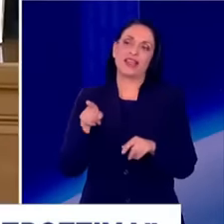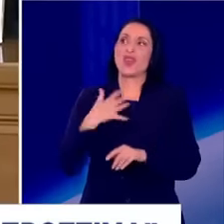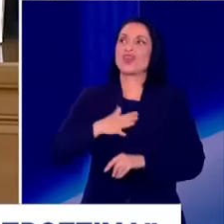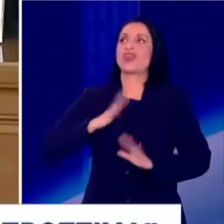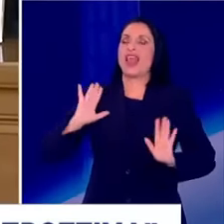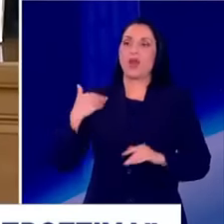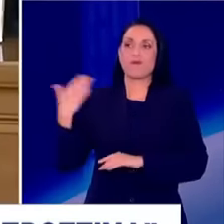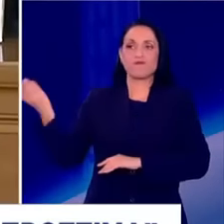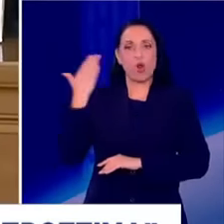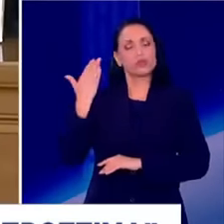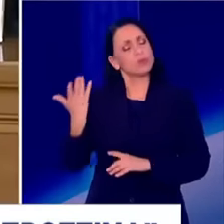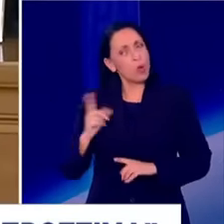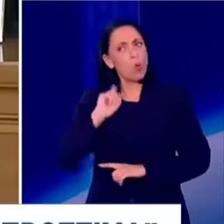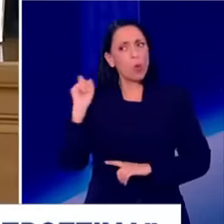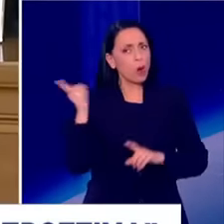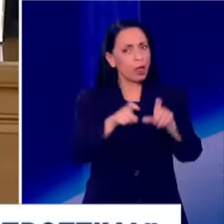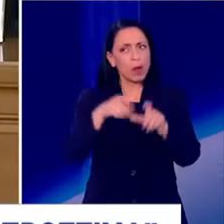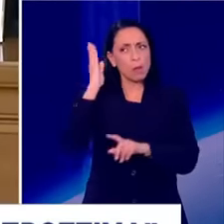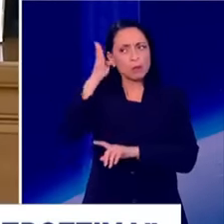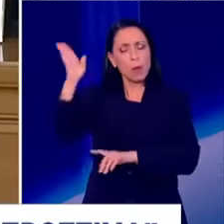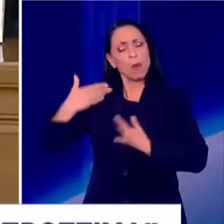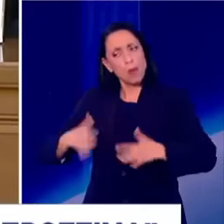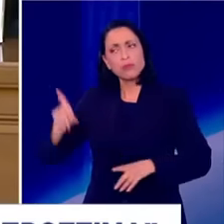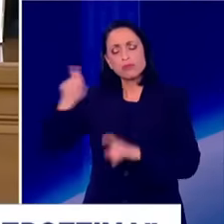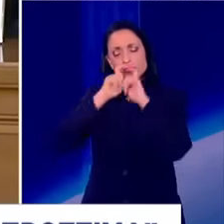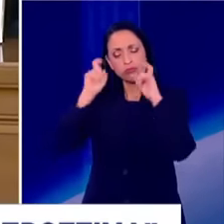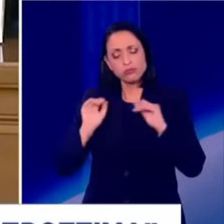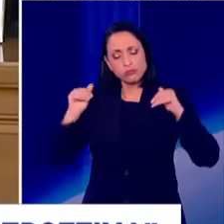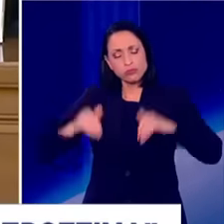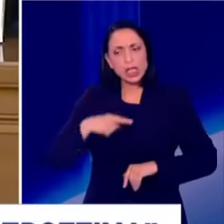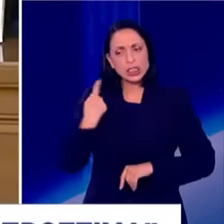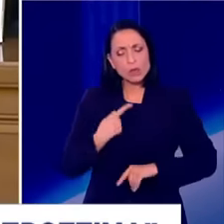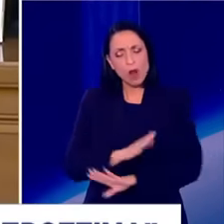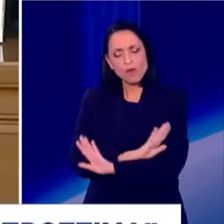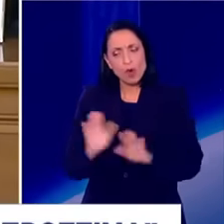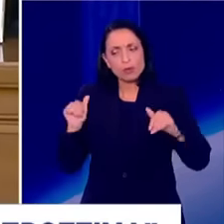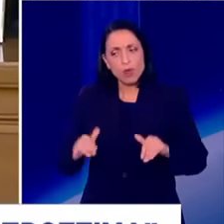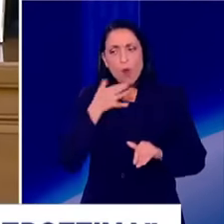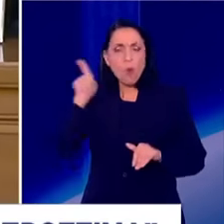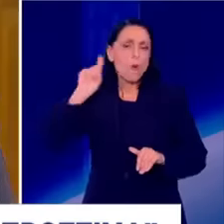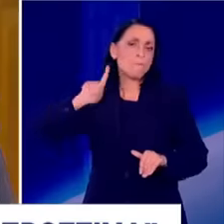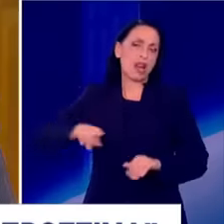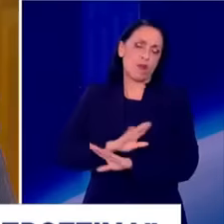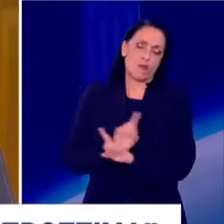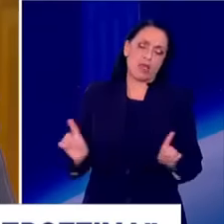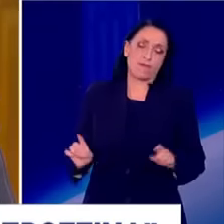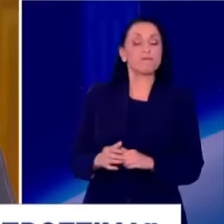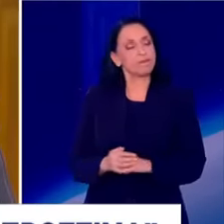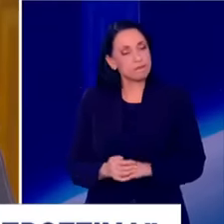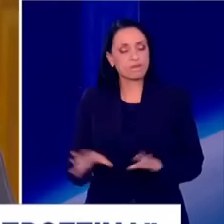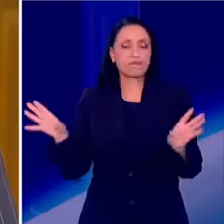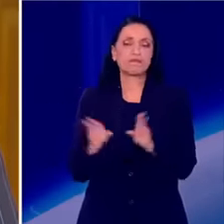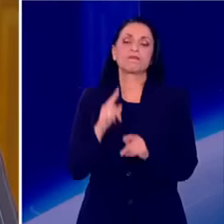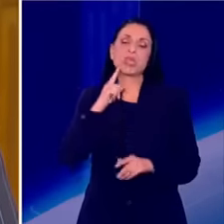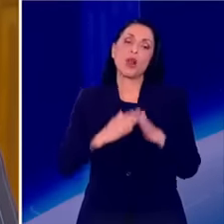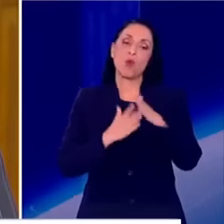θέλει να φάει πρόστιμο. Mm-hmm. Πολλές έχουν φάει όμως και έχουν αναγκαστεί να προσαρμόσουν τις συμπεριφορές τους. Γιατί πολύ απλά παρανόμησαν. Κύριε Πρόεδρε, Τέμπη.